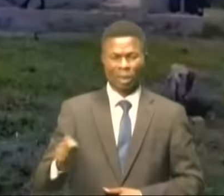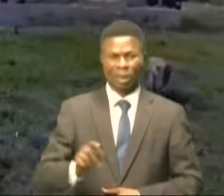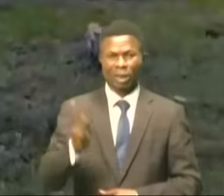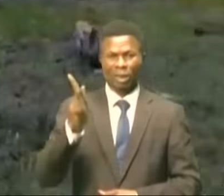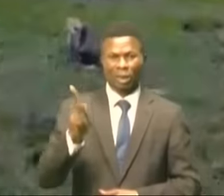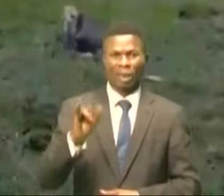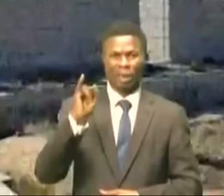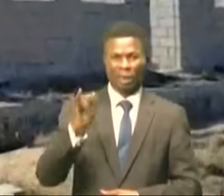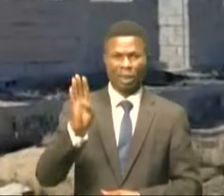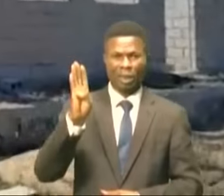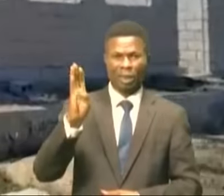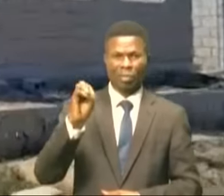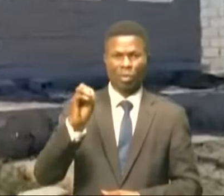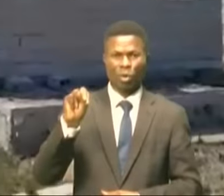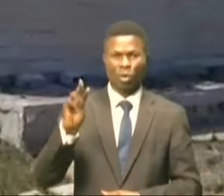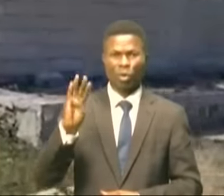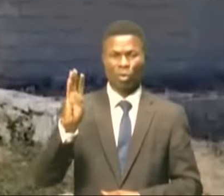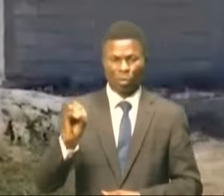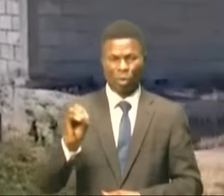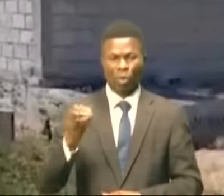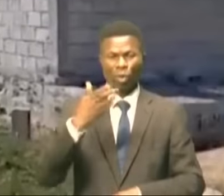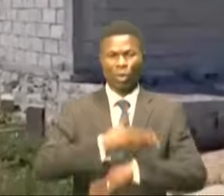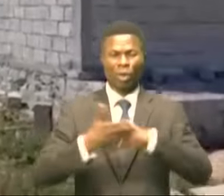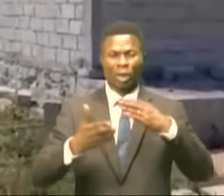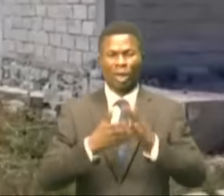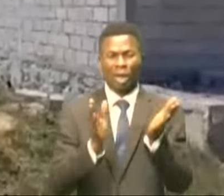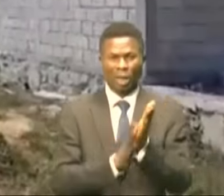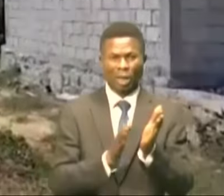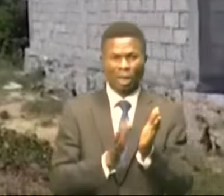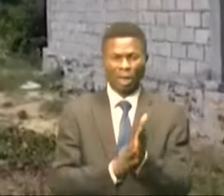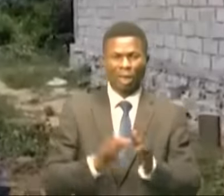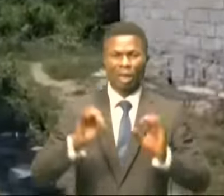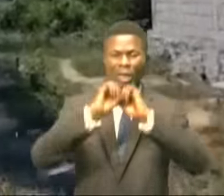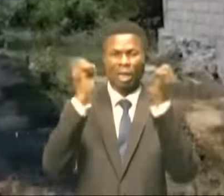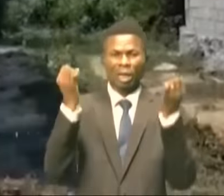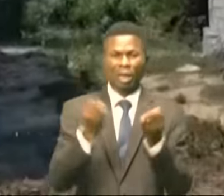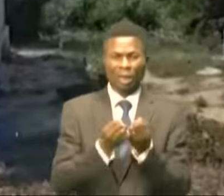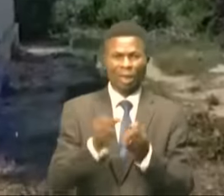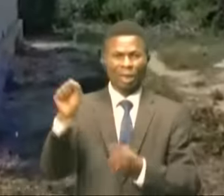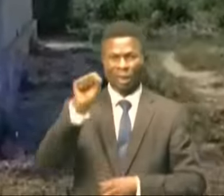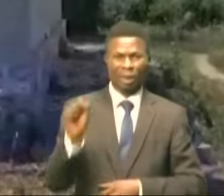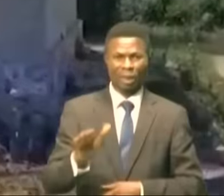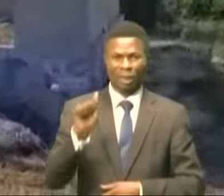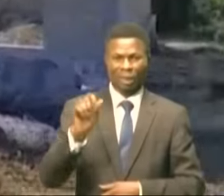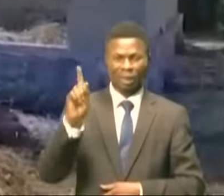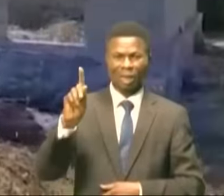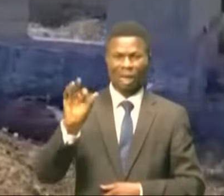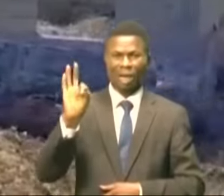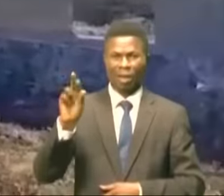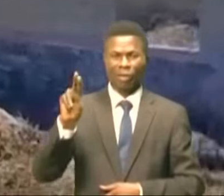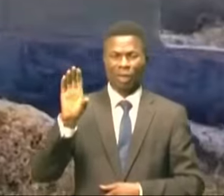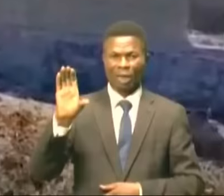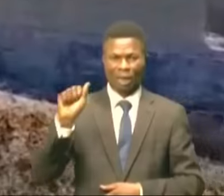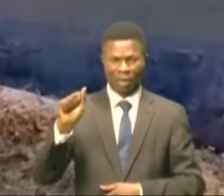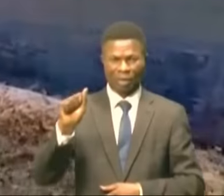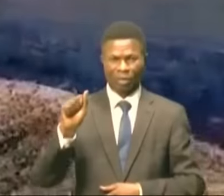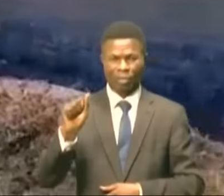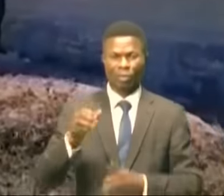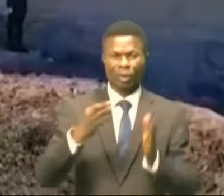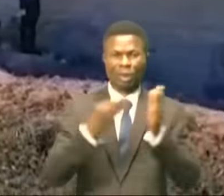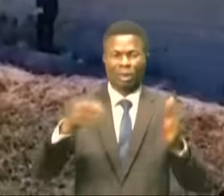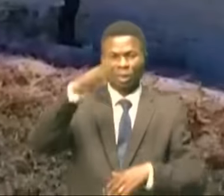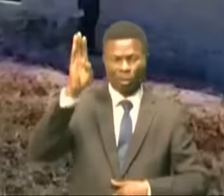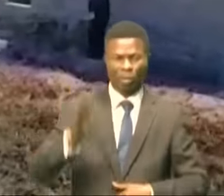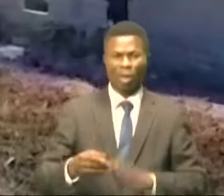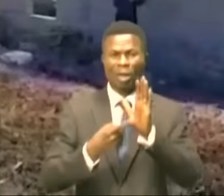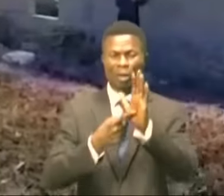Kibombo, la construction de l'EP Katende réalisée par l'entreprise Africas au village Lopondé a atteint 70%,